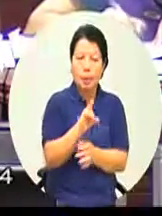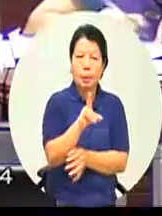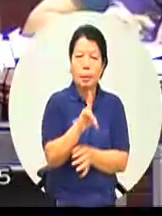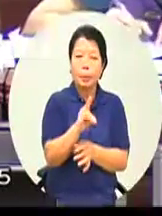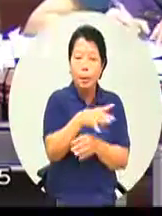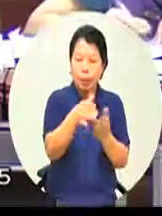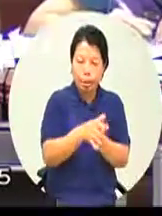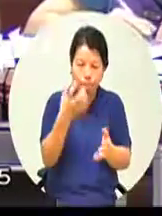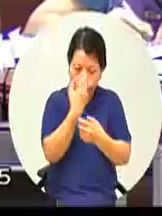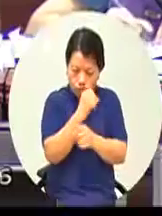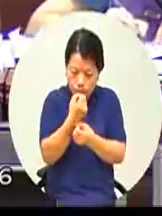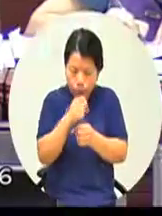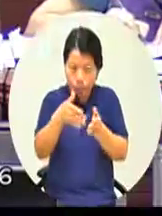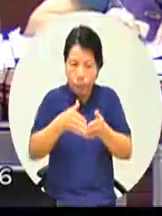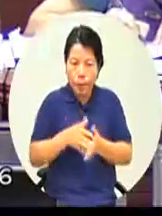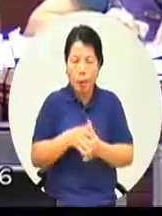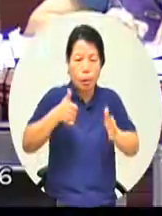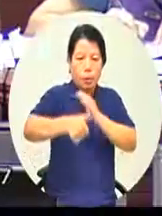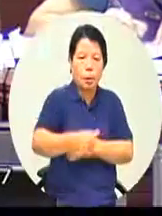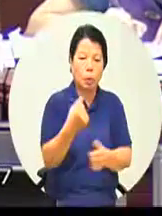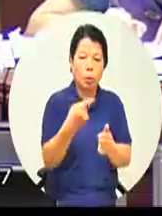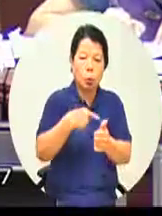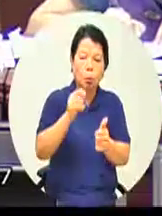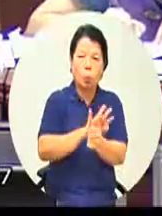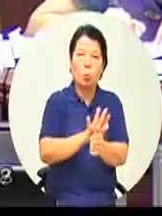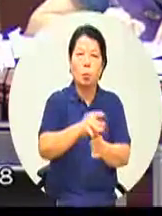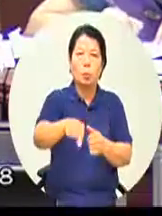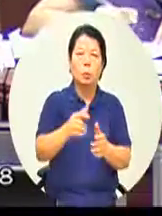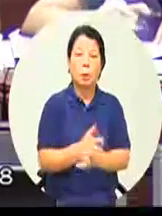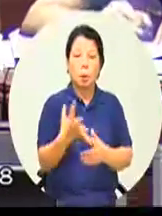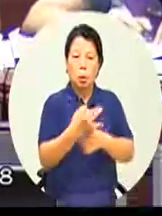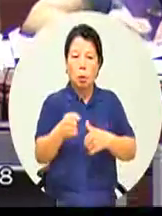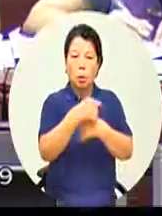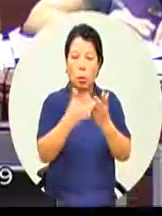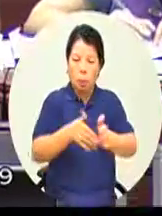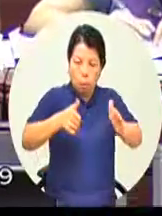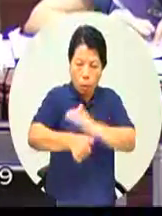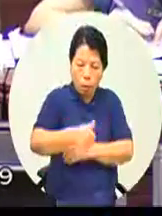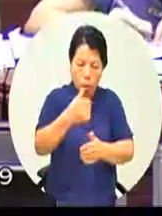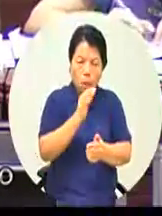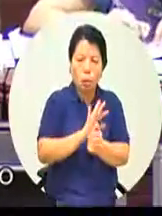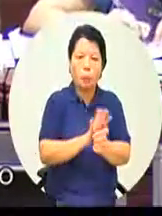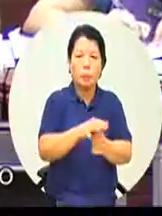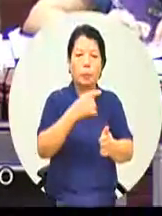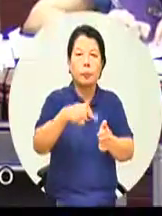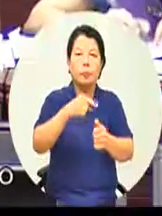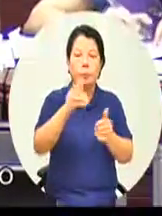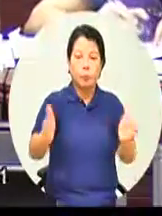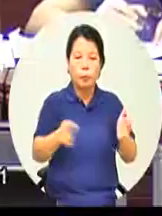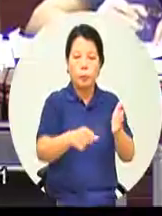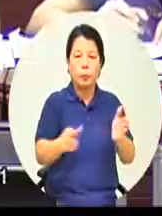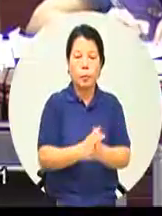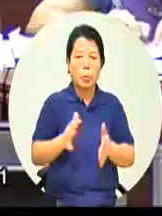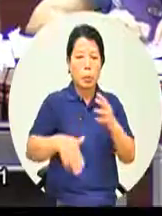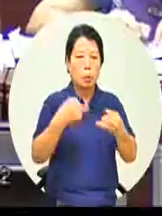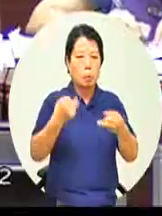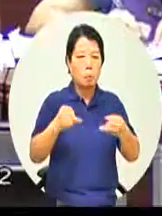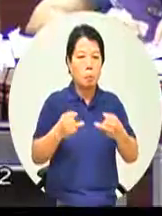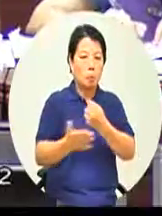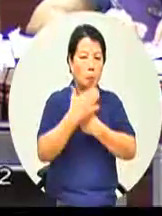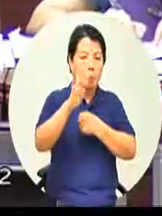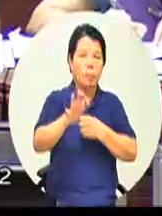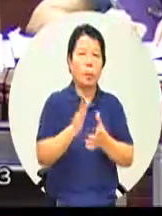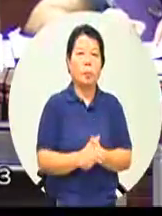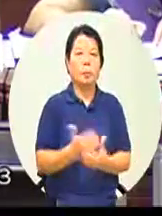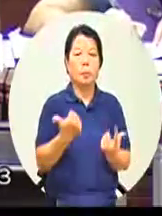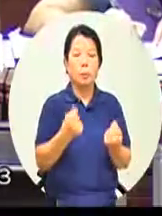就进入辅导。所以我刚刚报的这些数字呢，其实都是进入辅导期。那辅导期的成效其实也不错，大概都